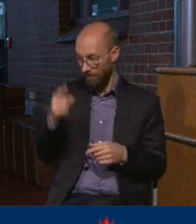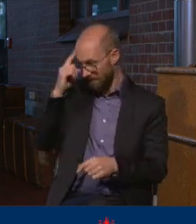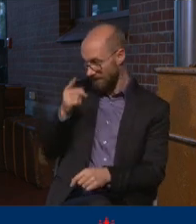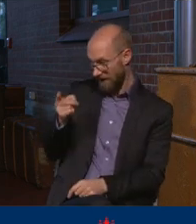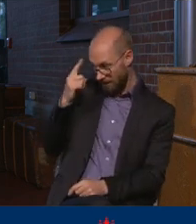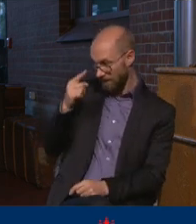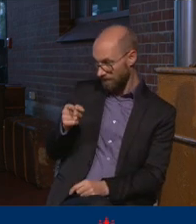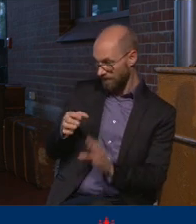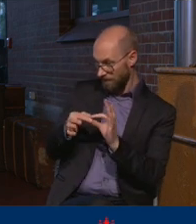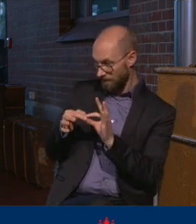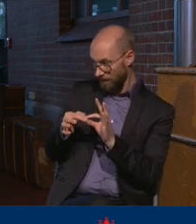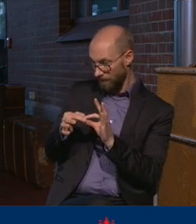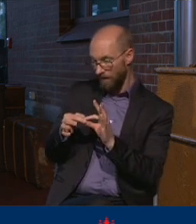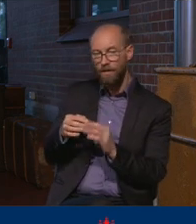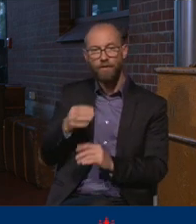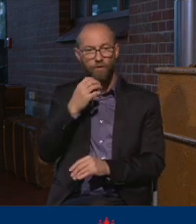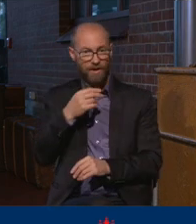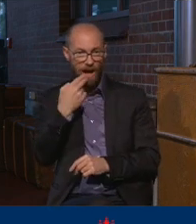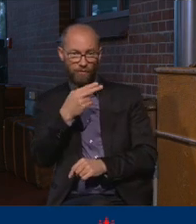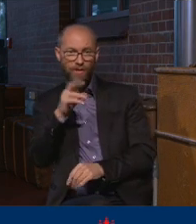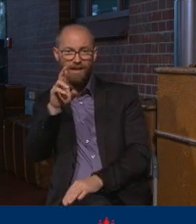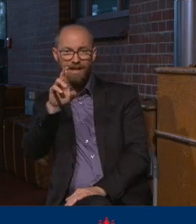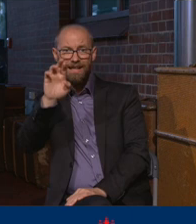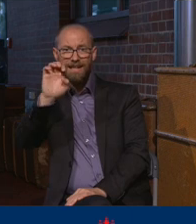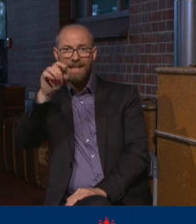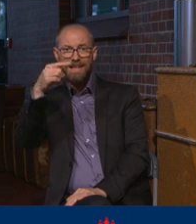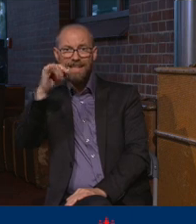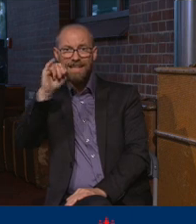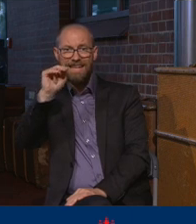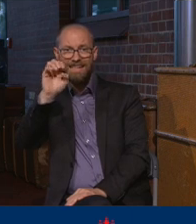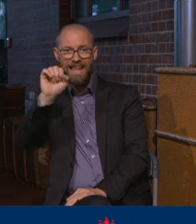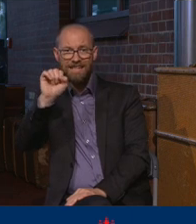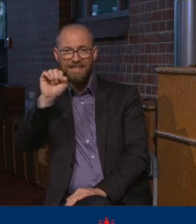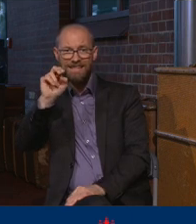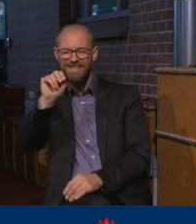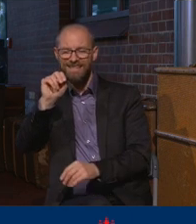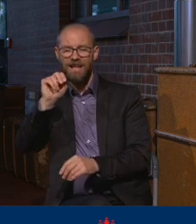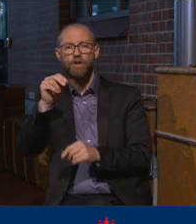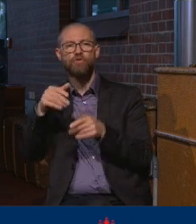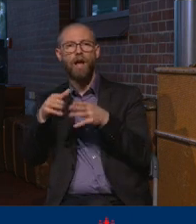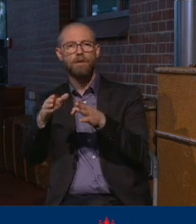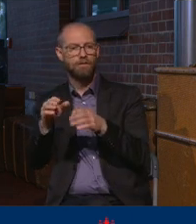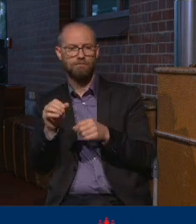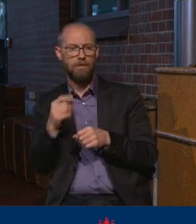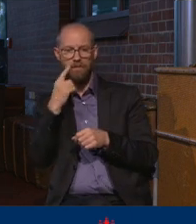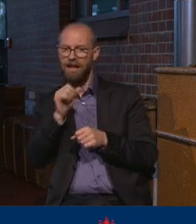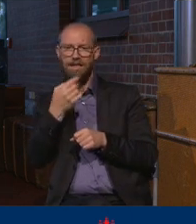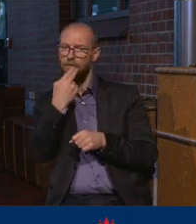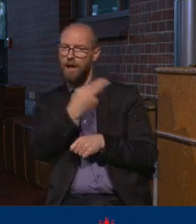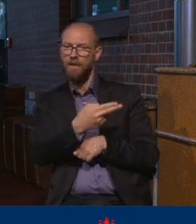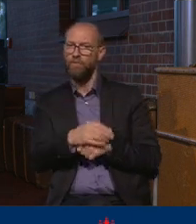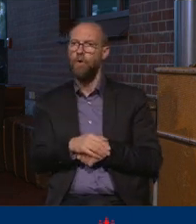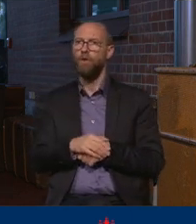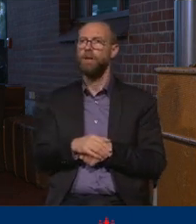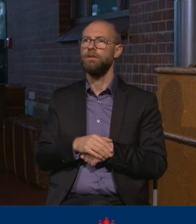zur reginenstraße wollen sie von mir eine antwort haben da kann ich womit nichts zu sagen nein okay gibt es jemand anders dazu